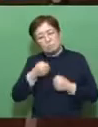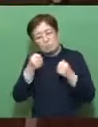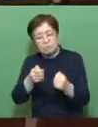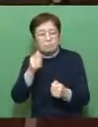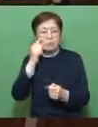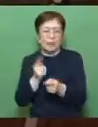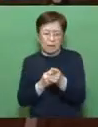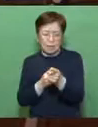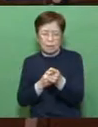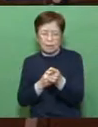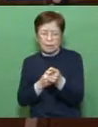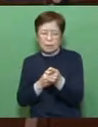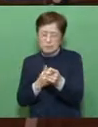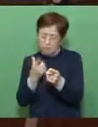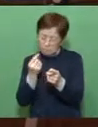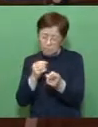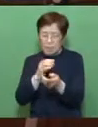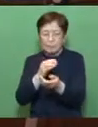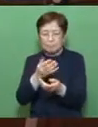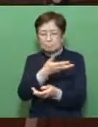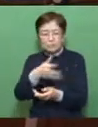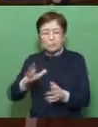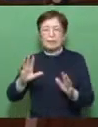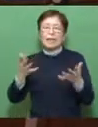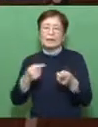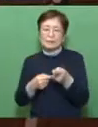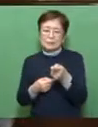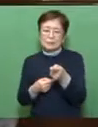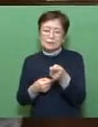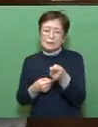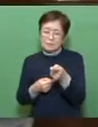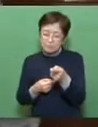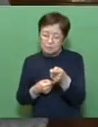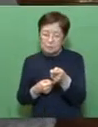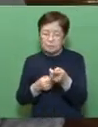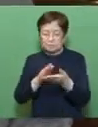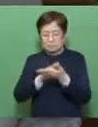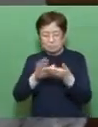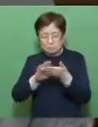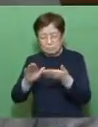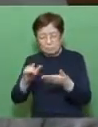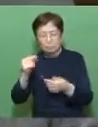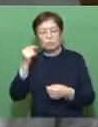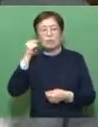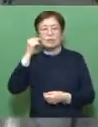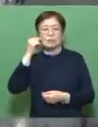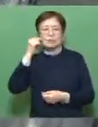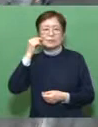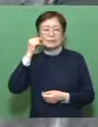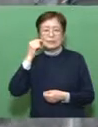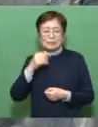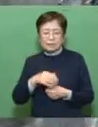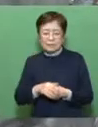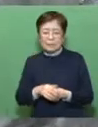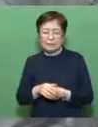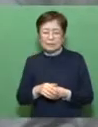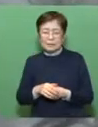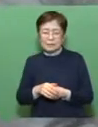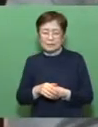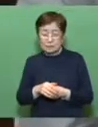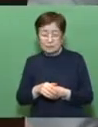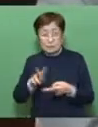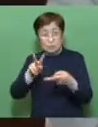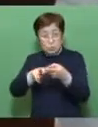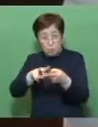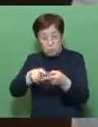ねえやっぱり水がない飲み水がないところでね清潔さをどうやって保つかうんであの水